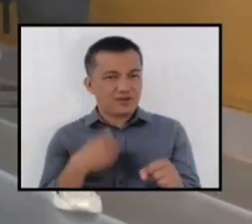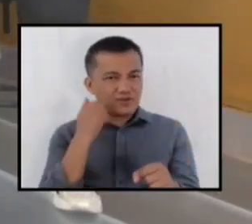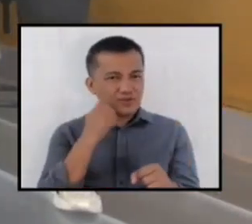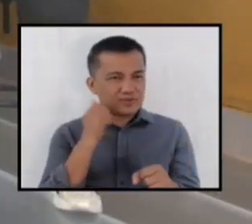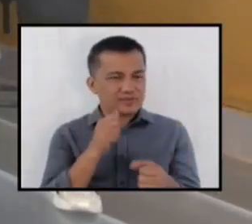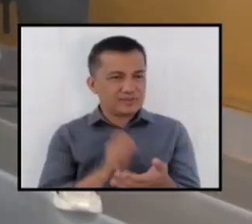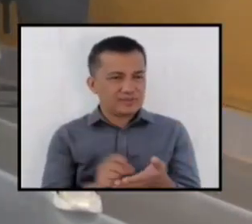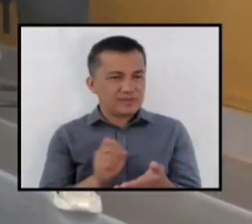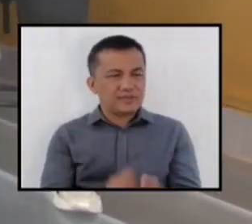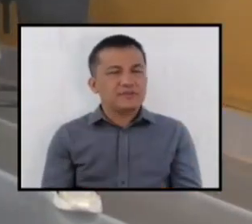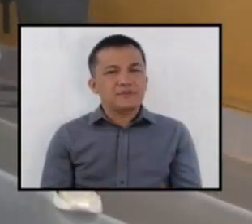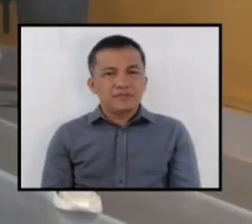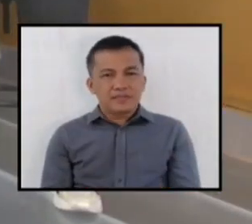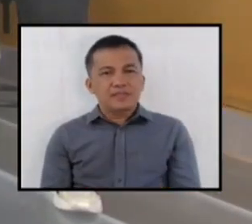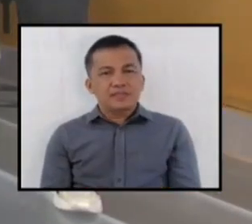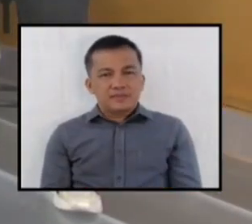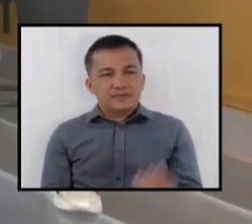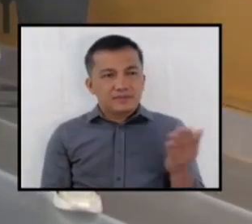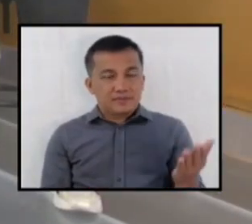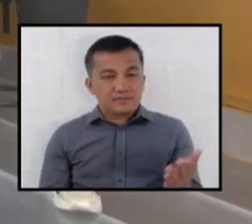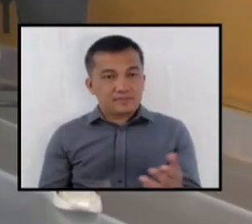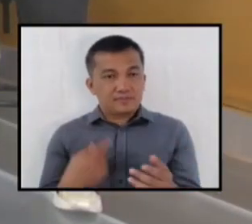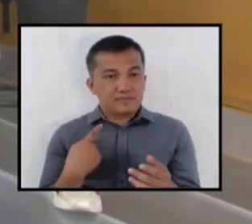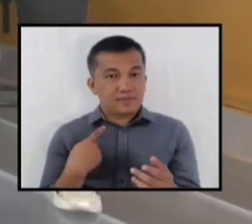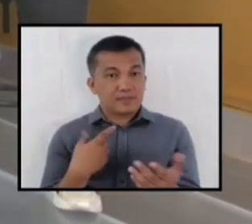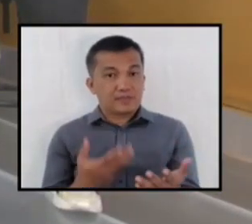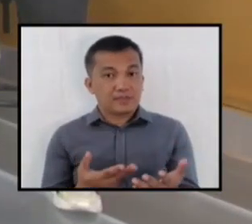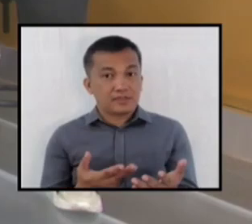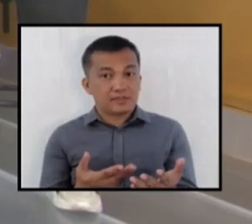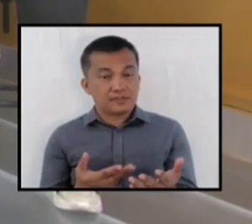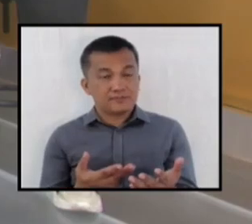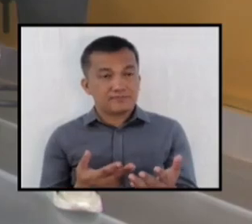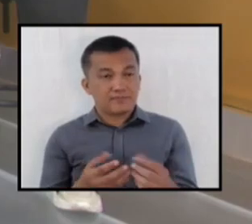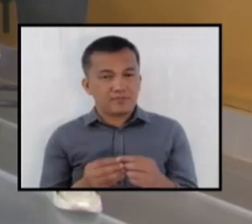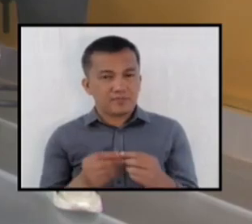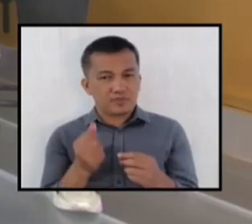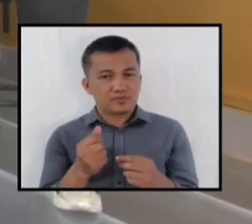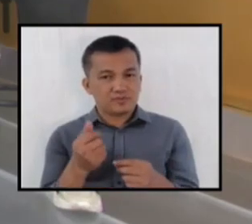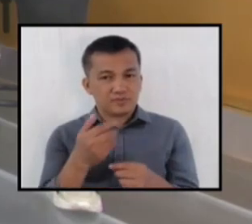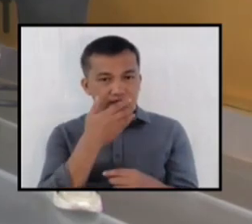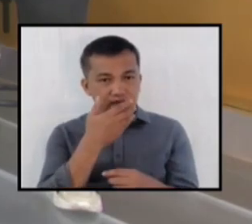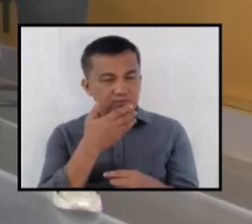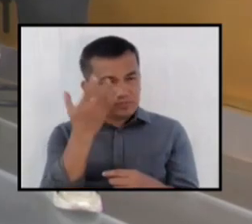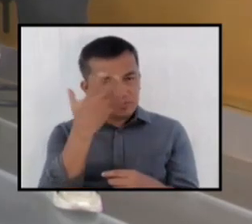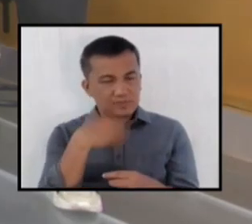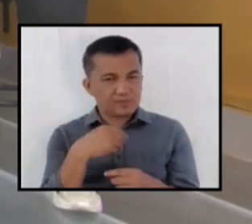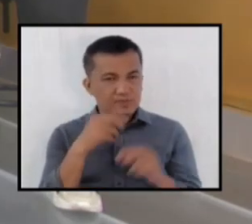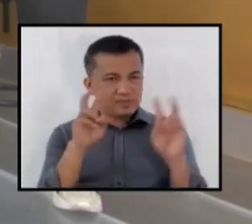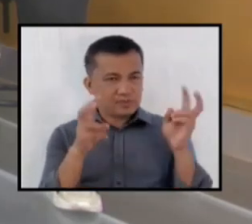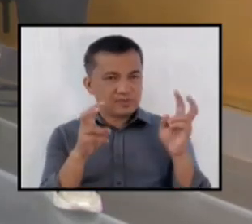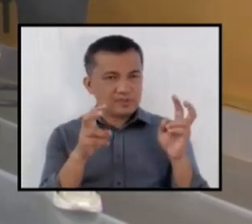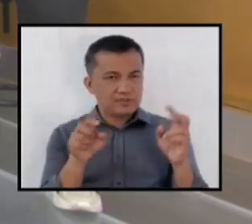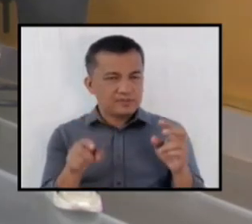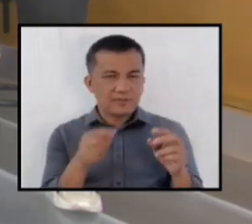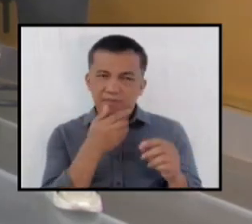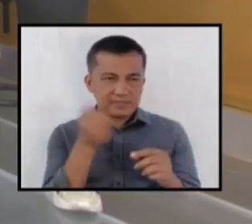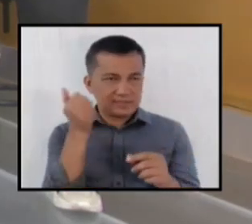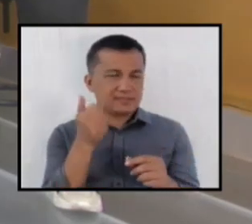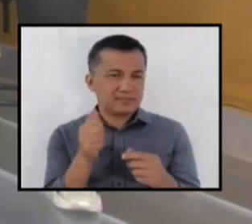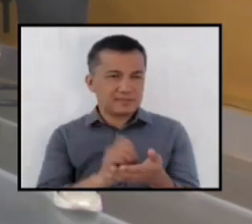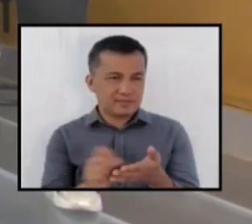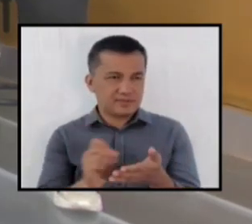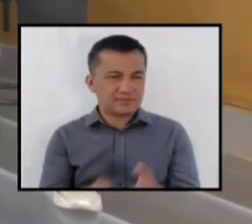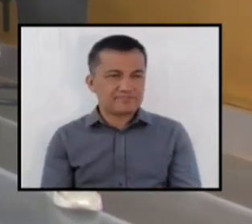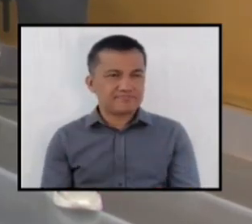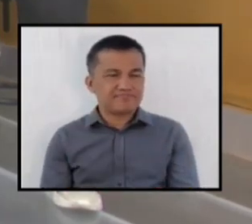So, yan. Meron ba kayong pinaka-maganda or tinatawag nyo, ito yung the best kung nasulat? So